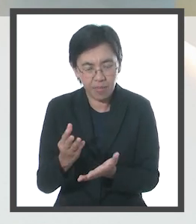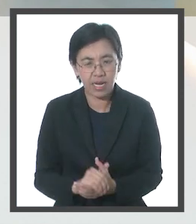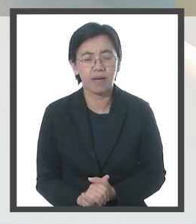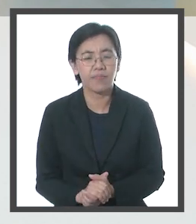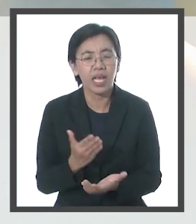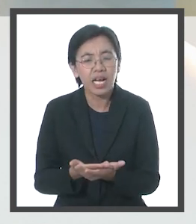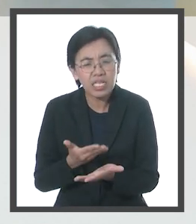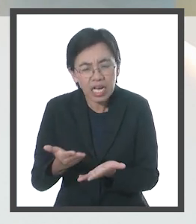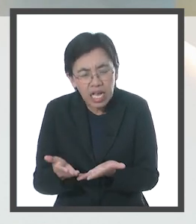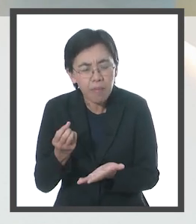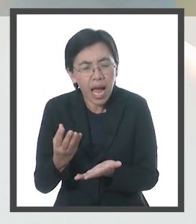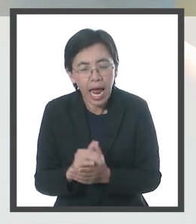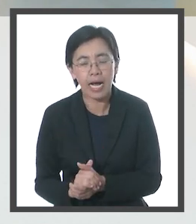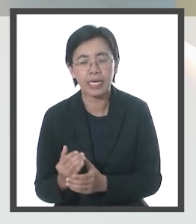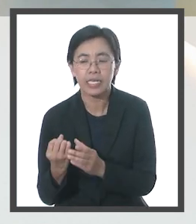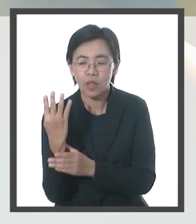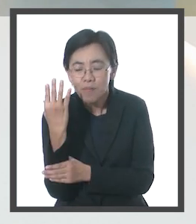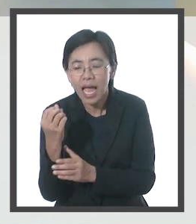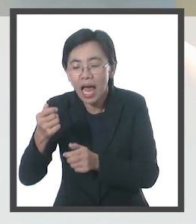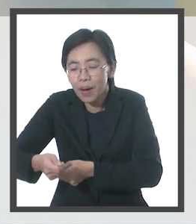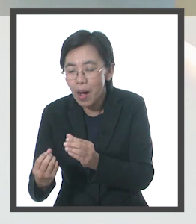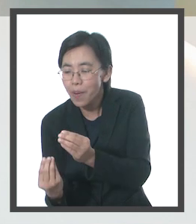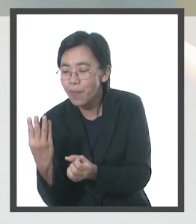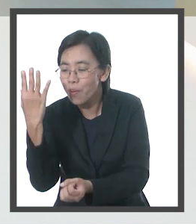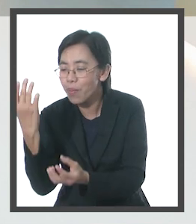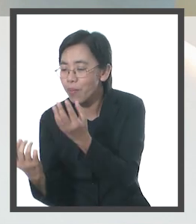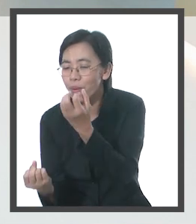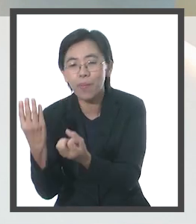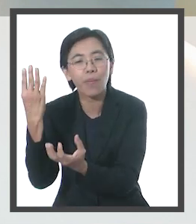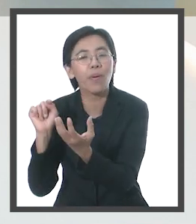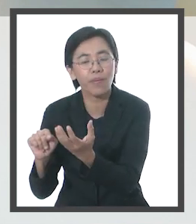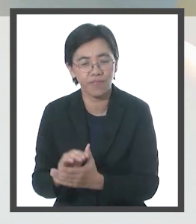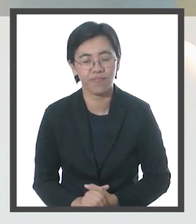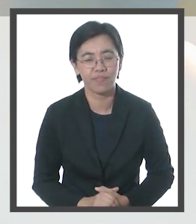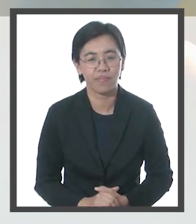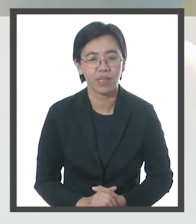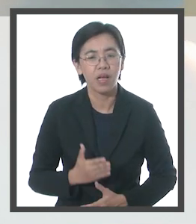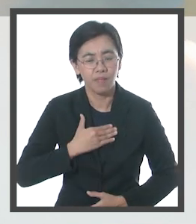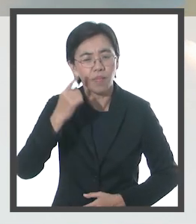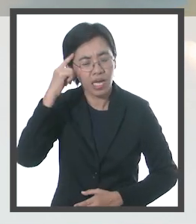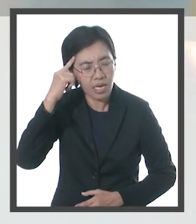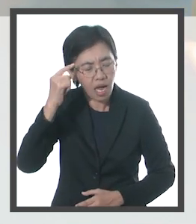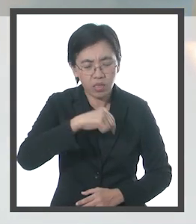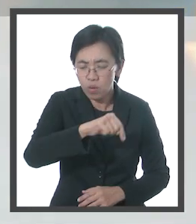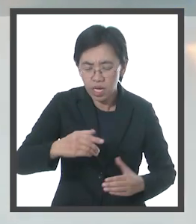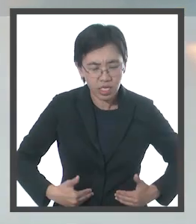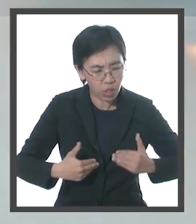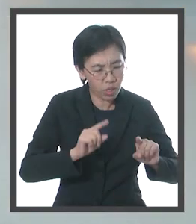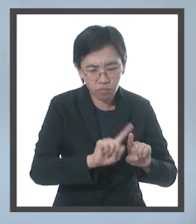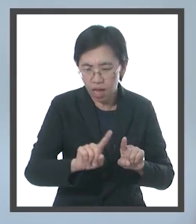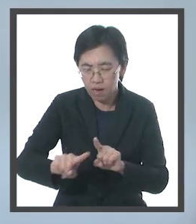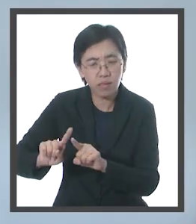ไปกองรวมกันไว้แล้วไปปลูกในฟอเรสเทียสอะไรอย่างเงี้ยครับคือผมว่าสิ่งต่างๆเหล่านี้ผม